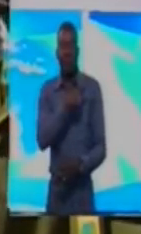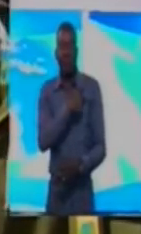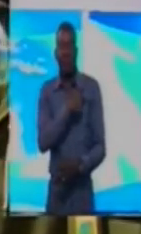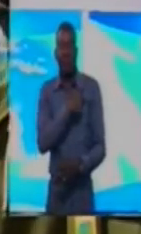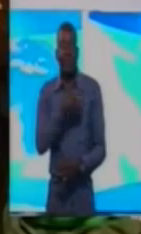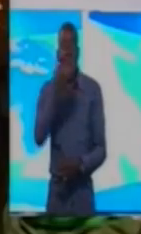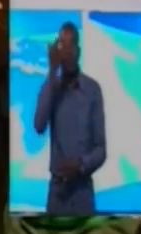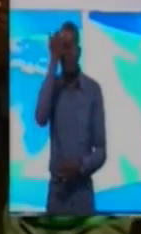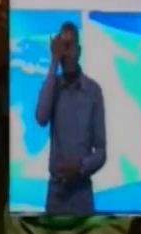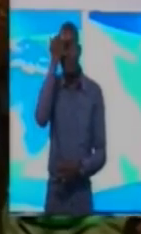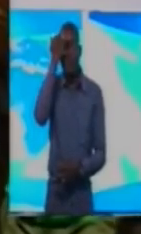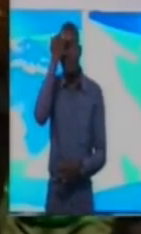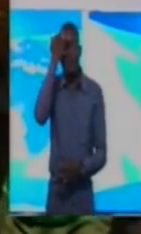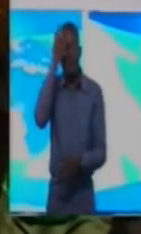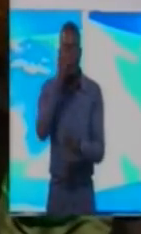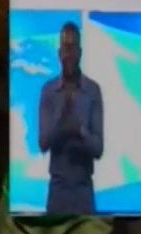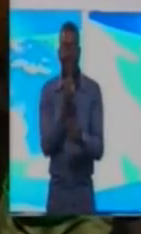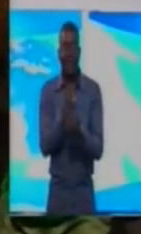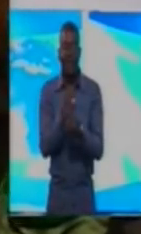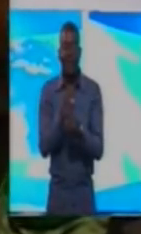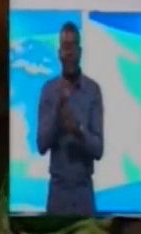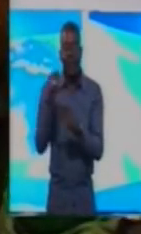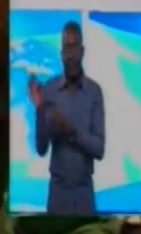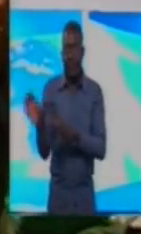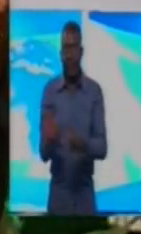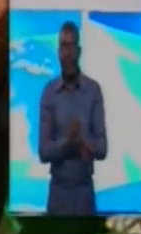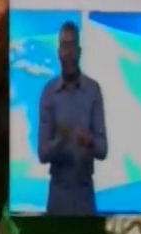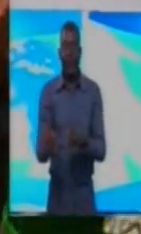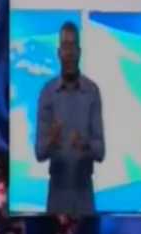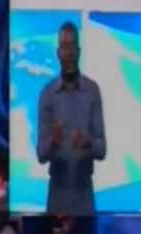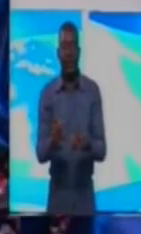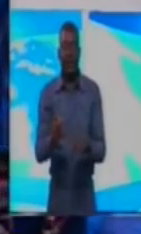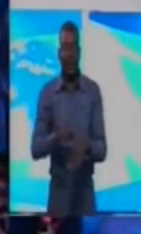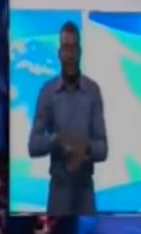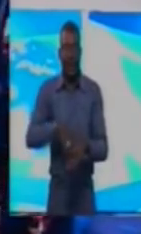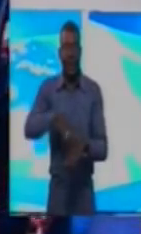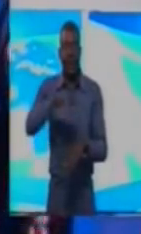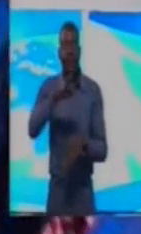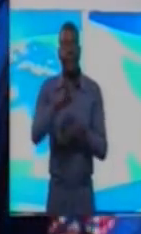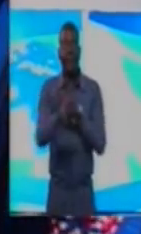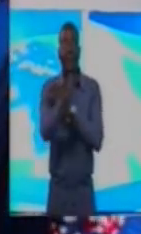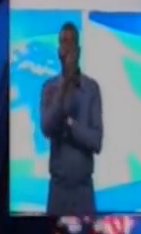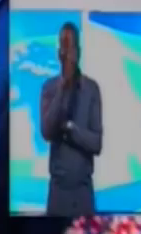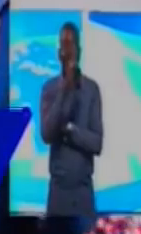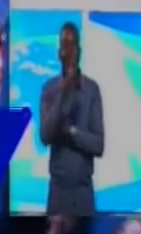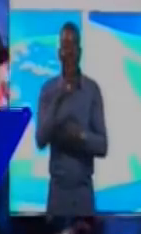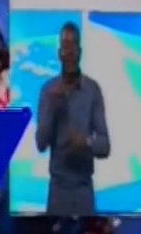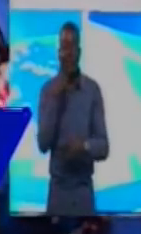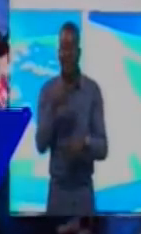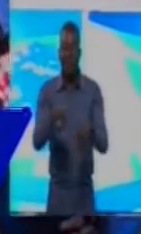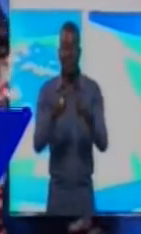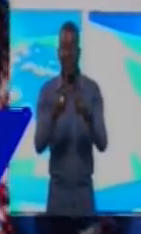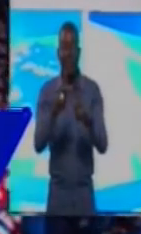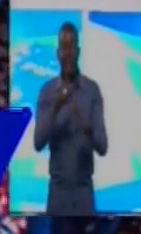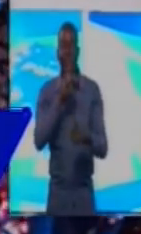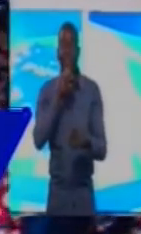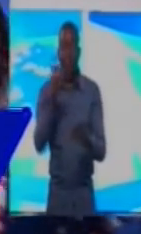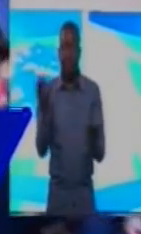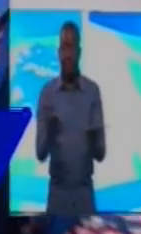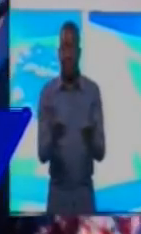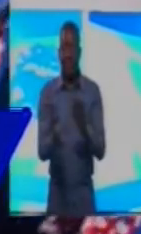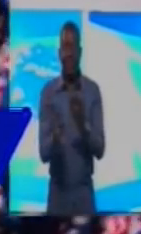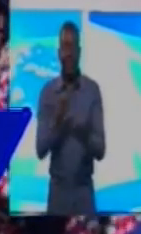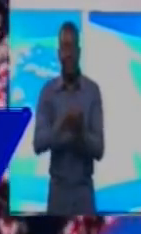la reconnaissance du travail abattu. Je rends grâce à Dieu qui a permis que je sois là ce matin. Et